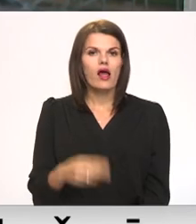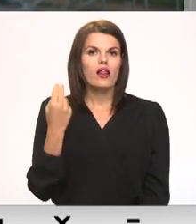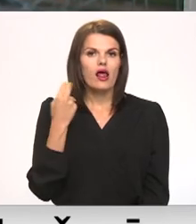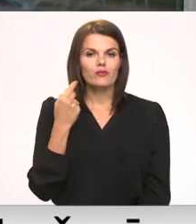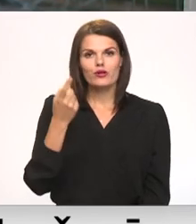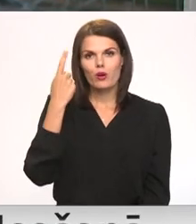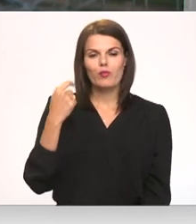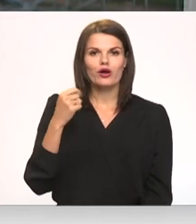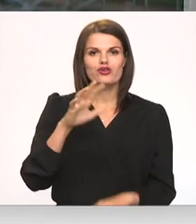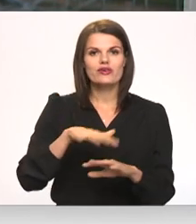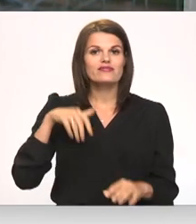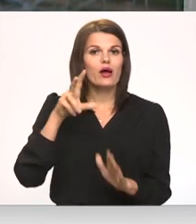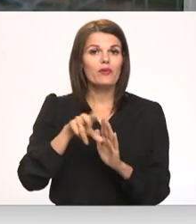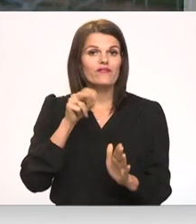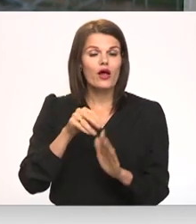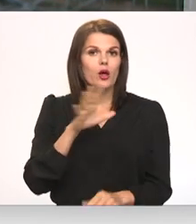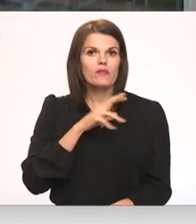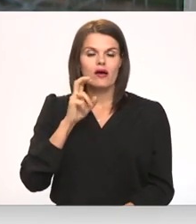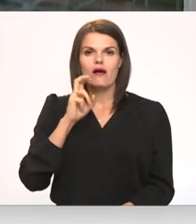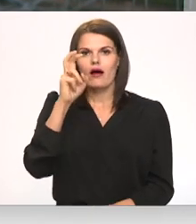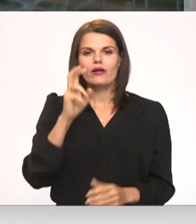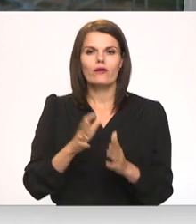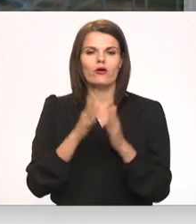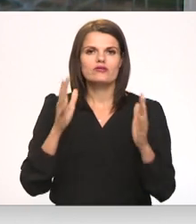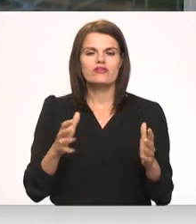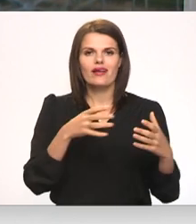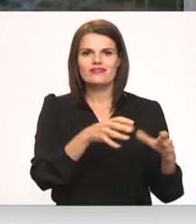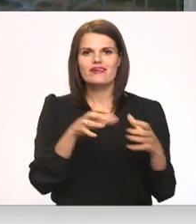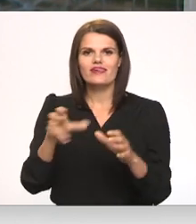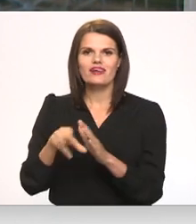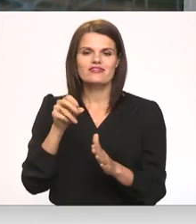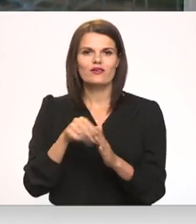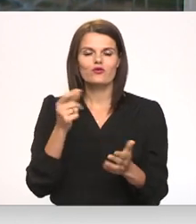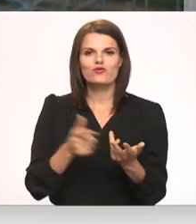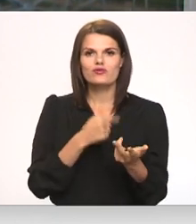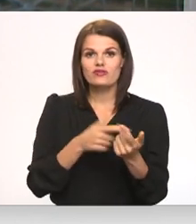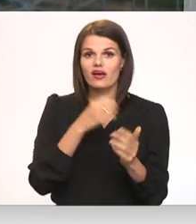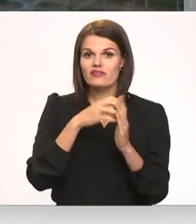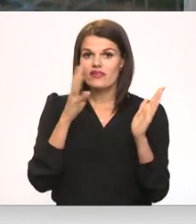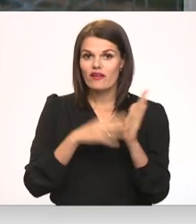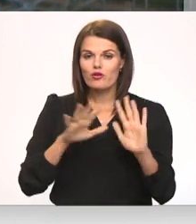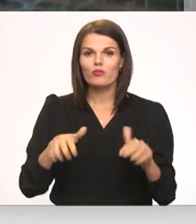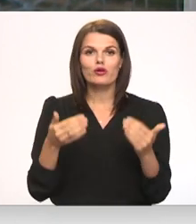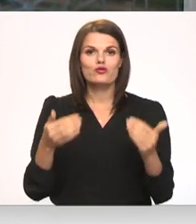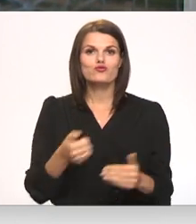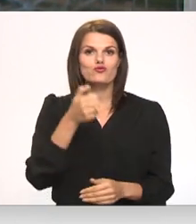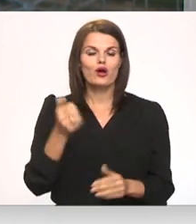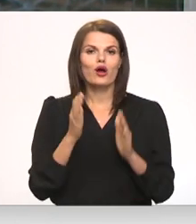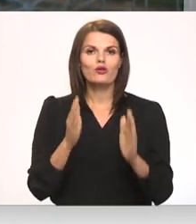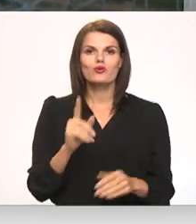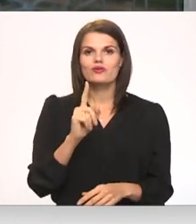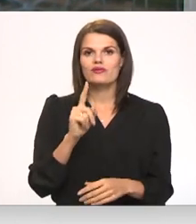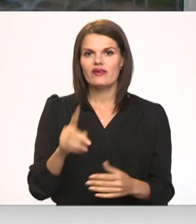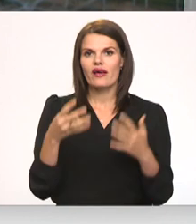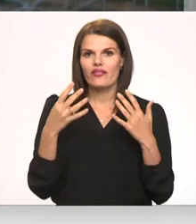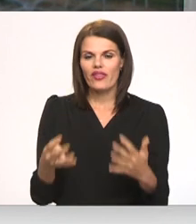Lielbritānijā pagājušajās saimas vēlēšanās bija rekordliels vēlēšanu iecirkņu skaits – 19. Šogad būs tikai 9. Lielāko daļu no tiem